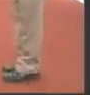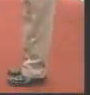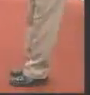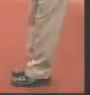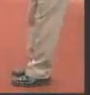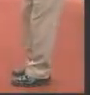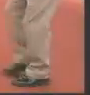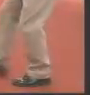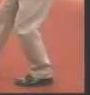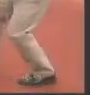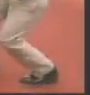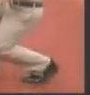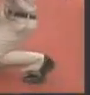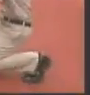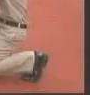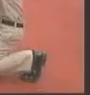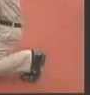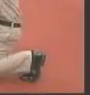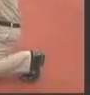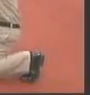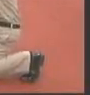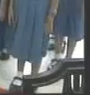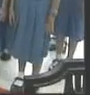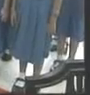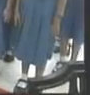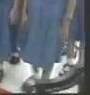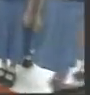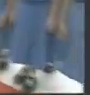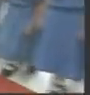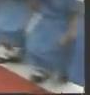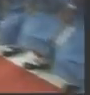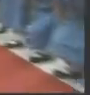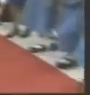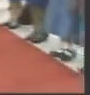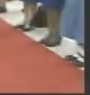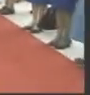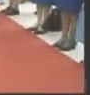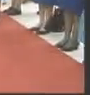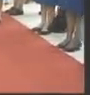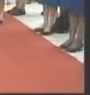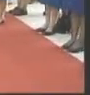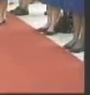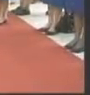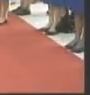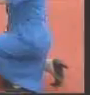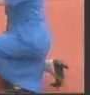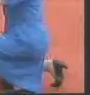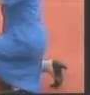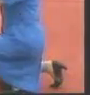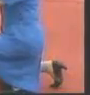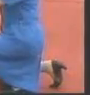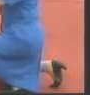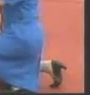งเรียนไตรรัตนารามเขตบางเขนคณะเยาวชนจากจังหวัดปัตตานีและนราธิวาสที่เข้าร่วมโครงการรวมใจไทยเป็น1รุ่นที่7